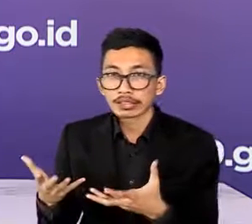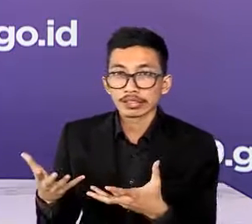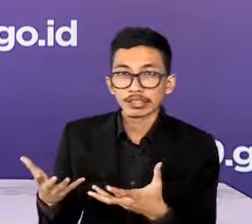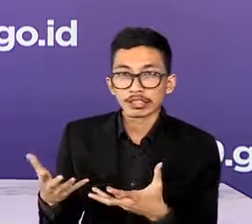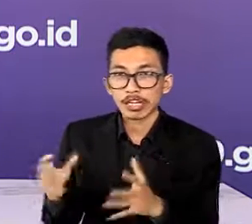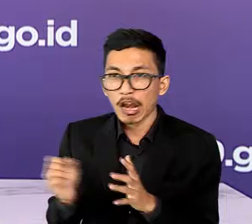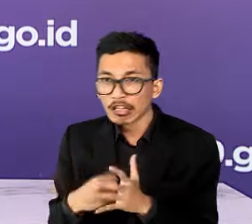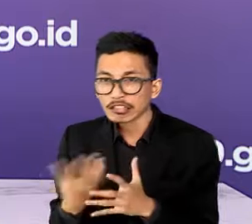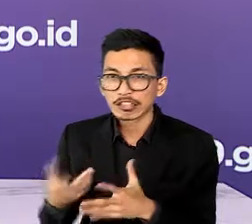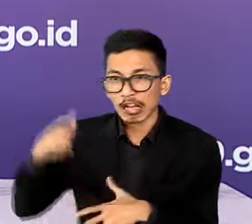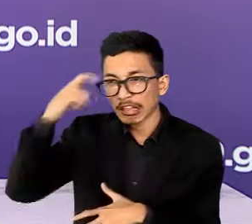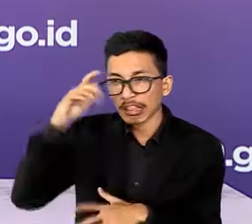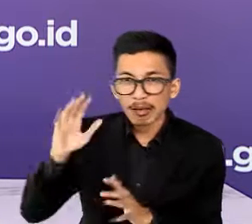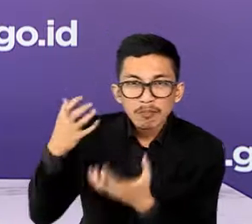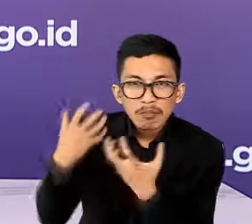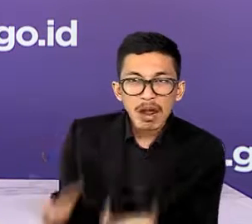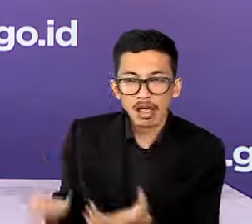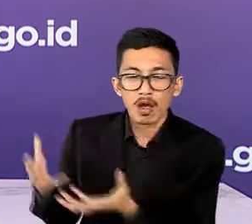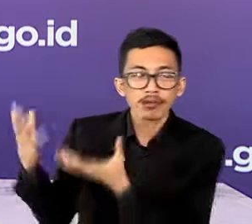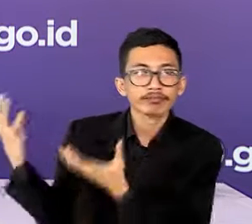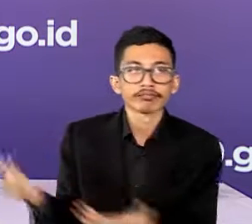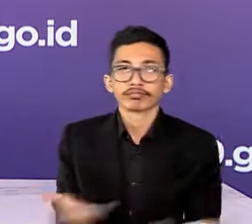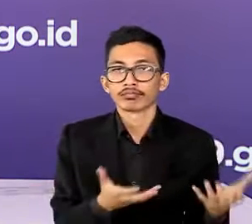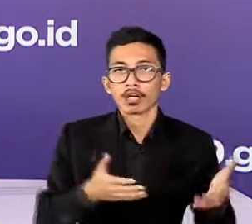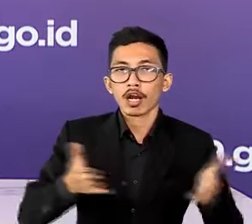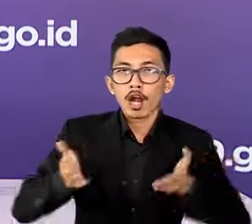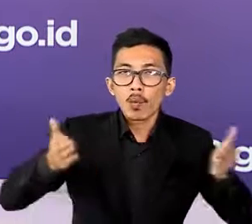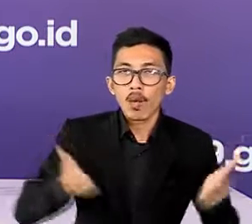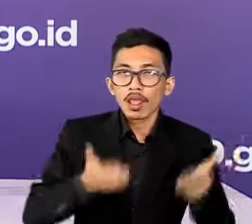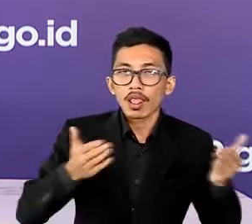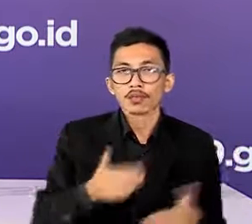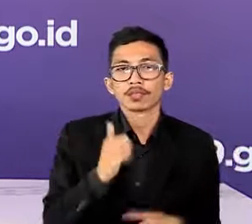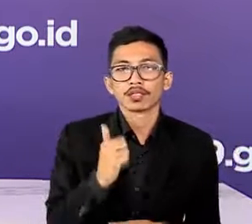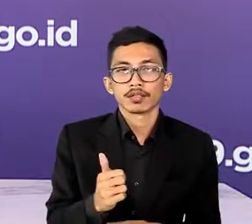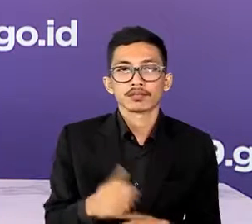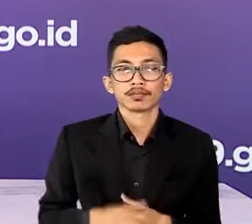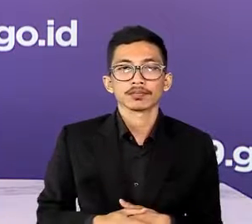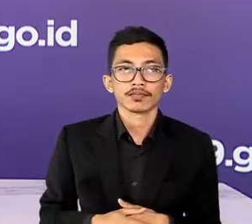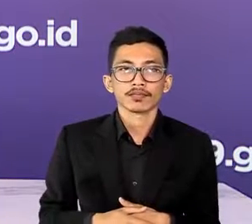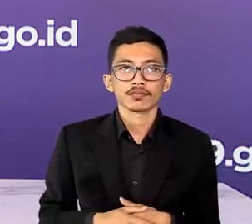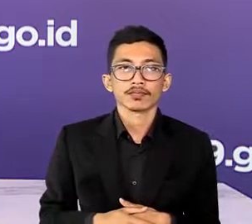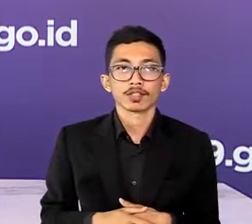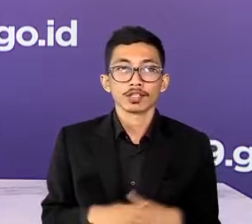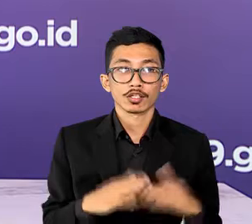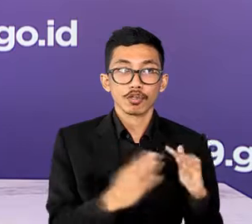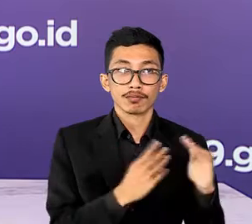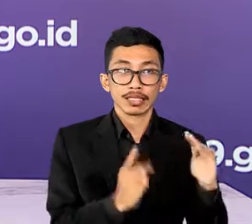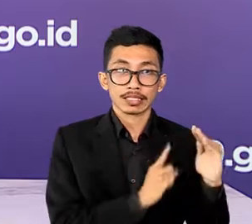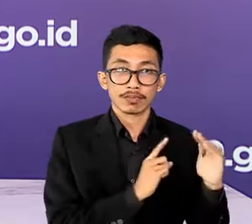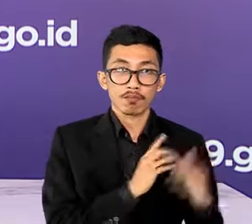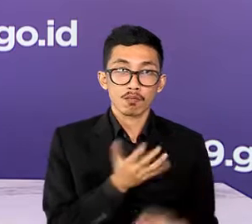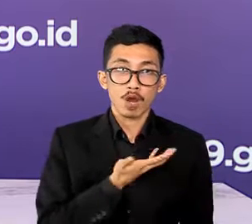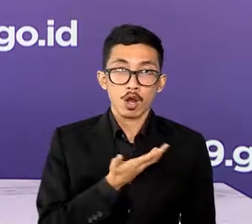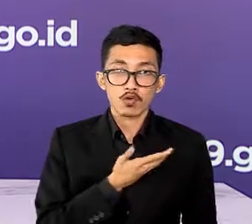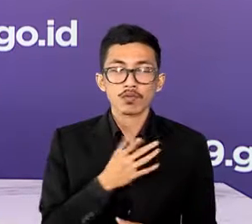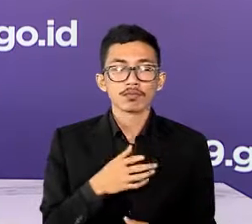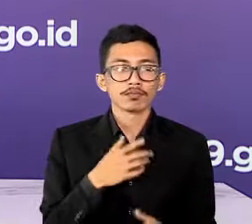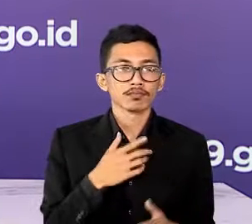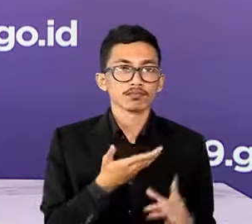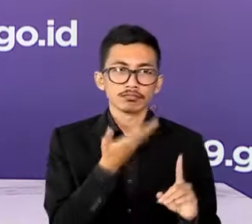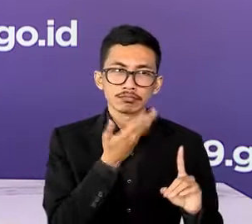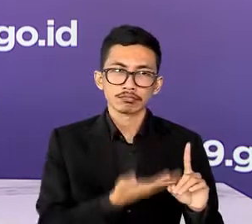ditangani Hai jika memutuskan untuk melakukan isolasi Mandiri pastikan anda adalah pasien tanpa gejala atau gejala